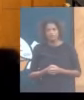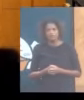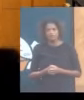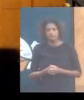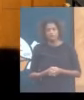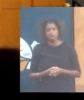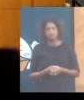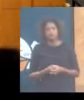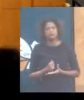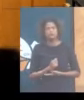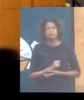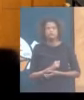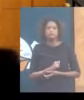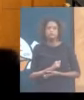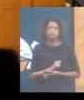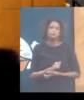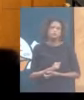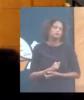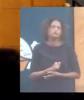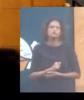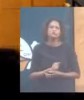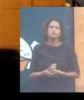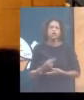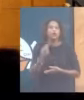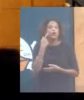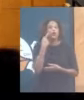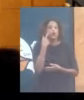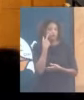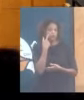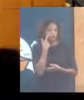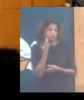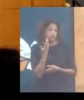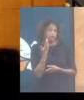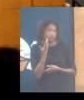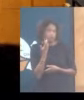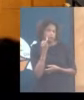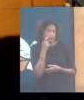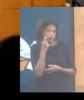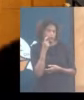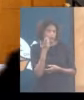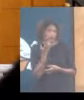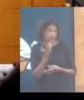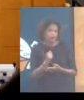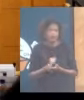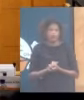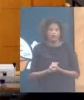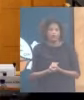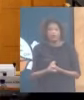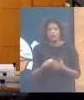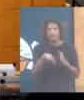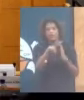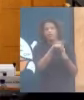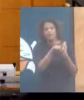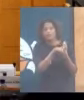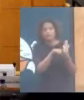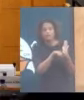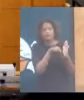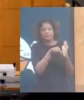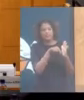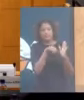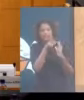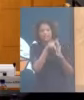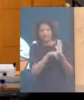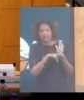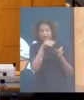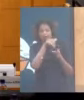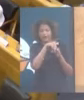Merci, Président. Vous avez vu que cette fois-ci, j'ai utilisé tout le dispositif qui était prévu dans le règlement